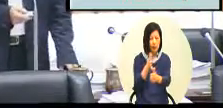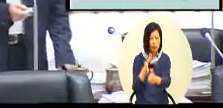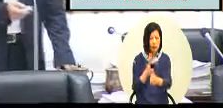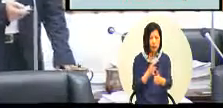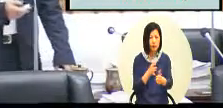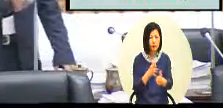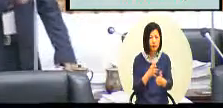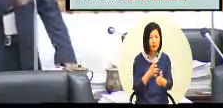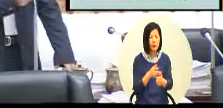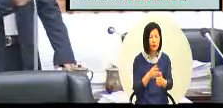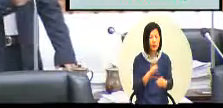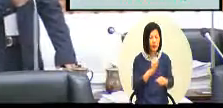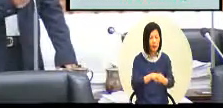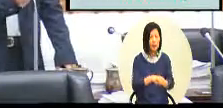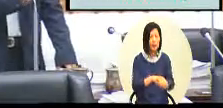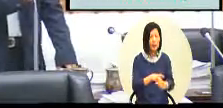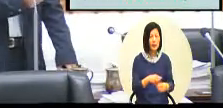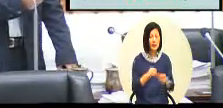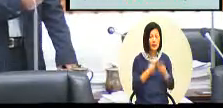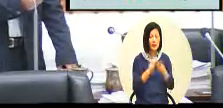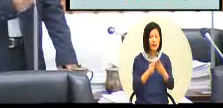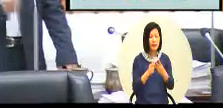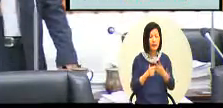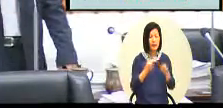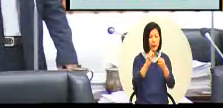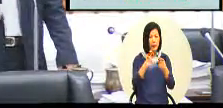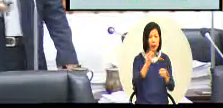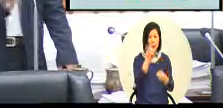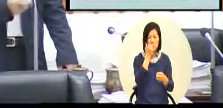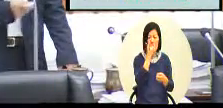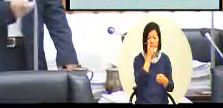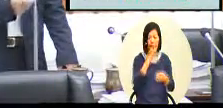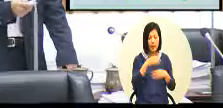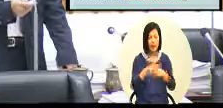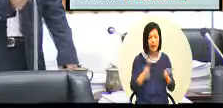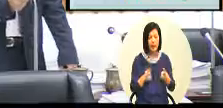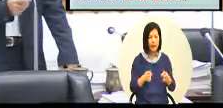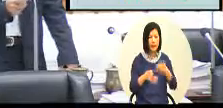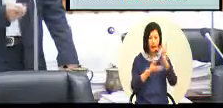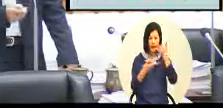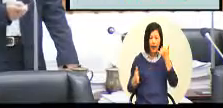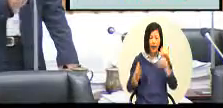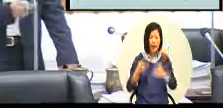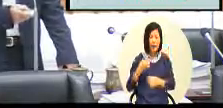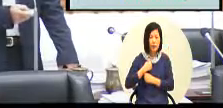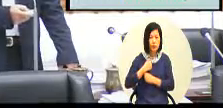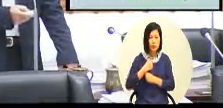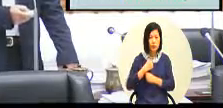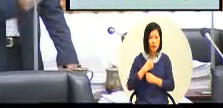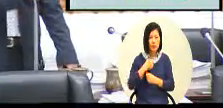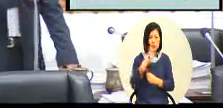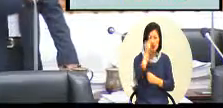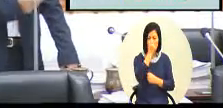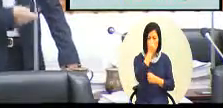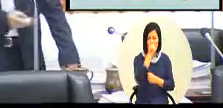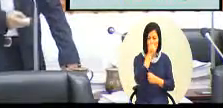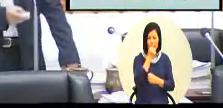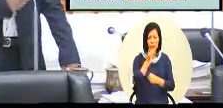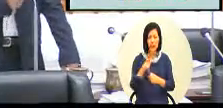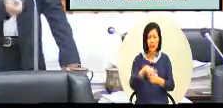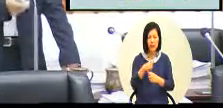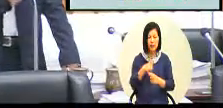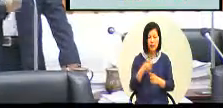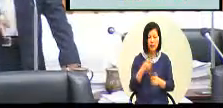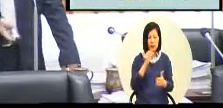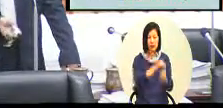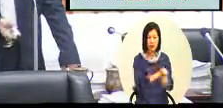段就是我们明德班对于我们军中的海，尤其海军的顽劣分子，在现役的送到这里